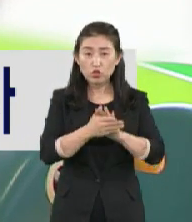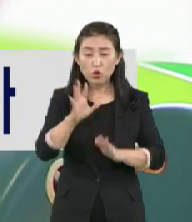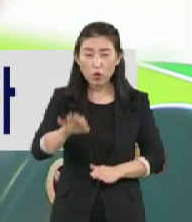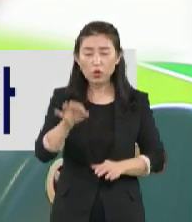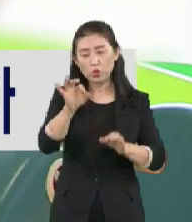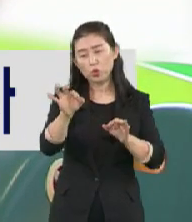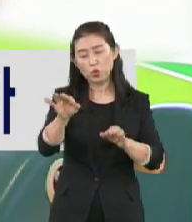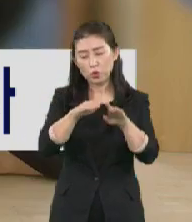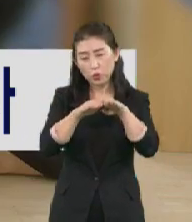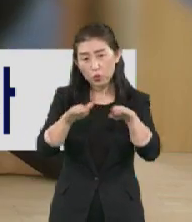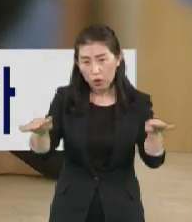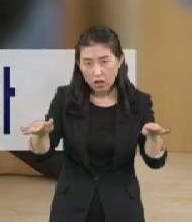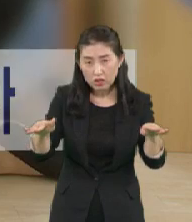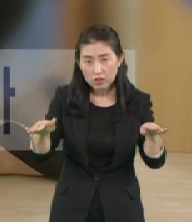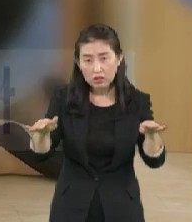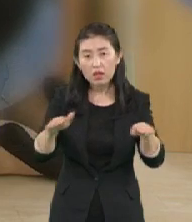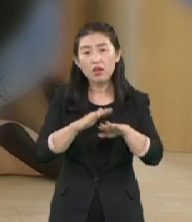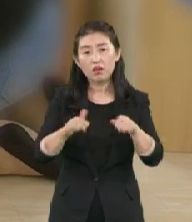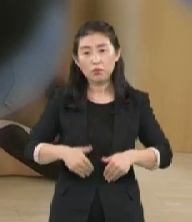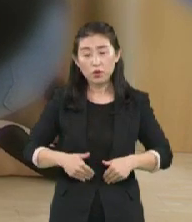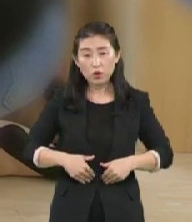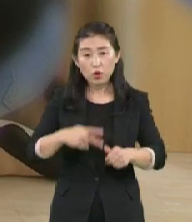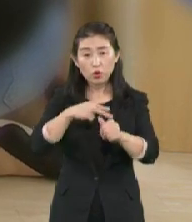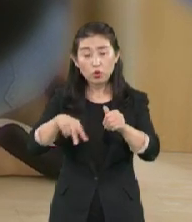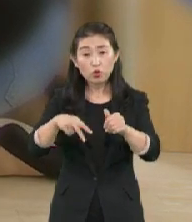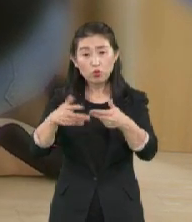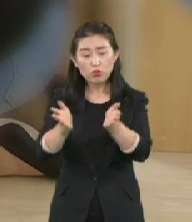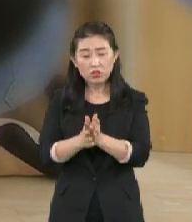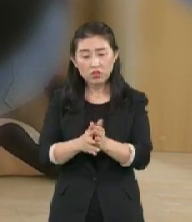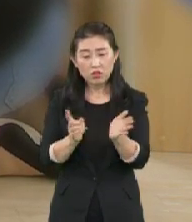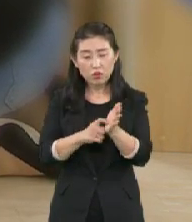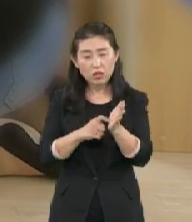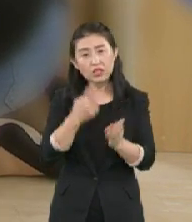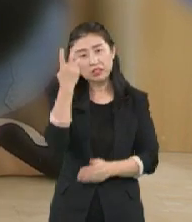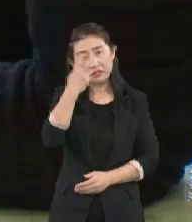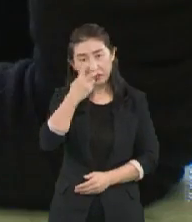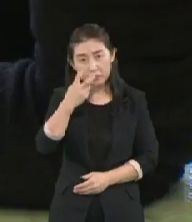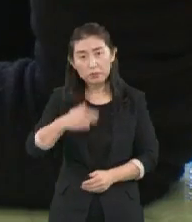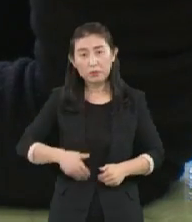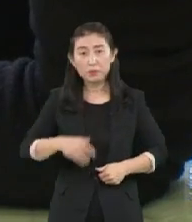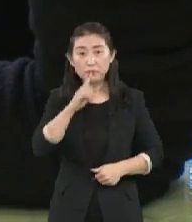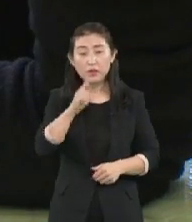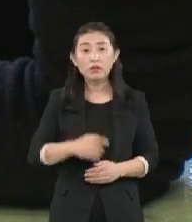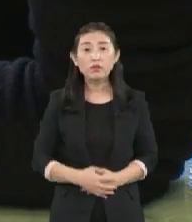급식 단가 에 대한 격차 해소와 교육부 관리가 시급하다 고 밝혔습니다